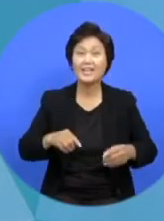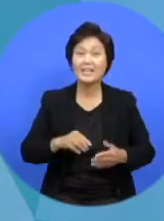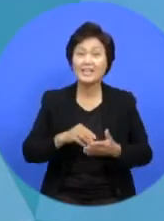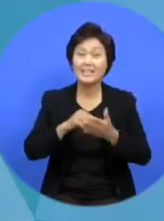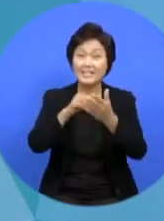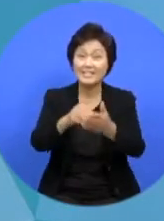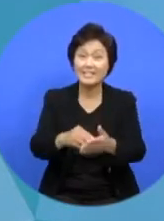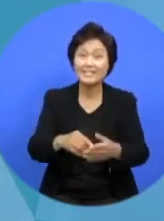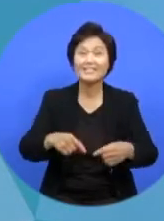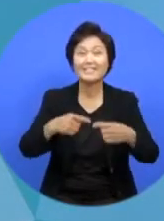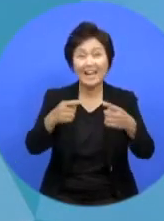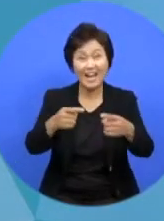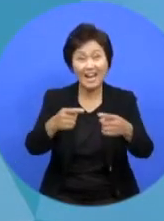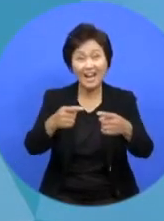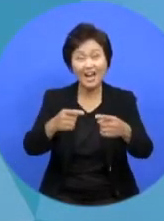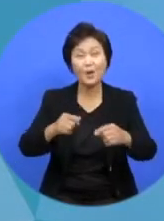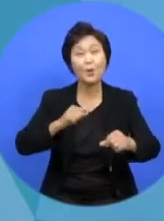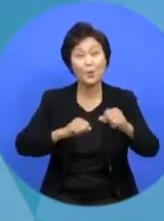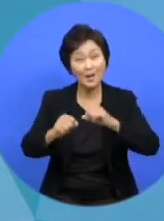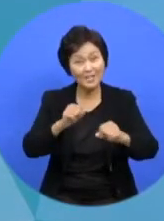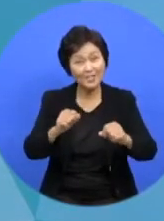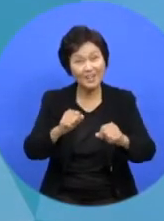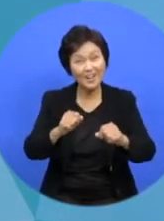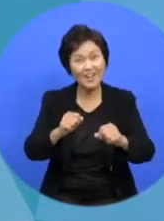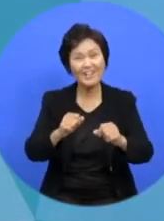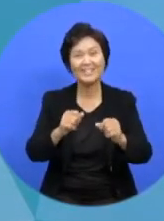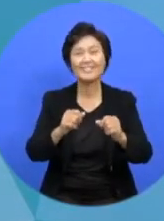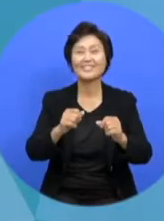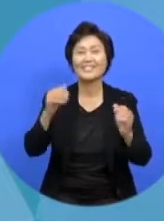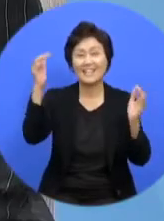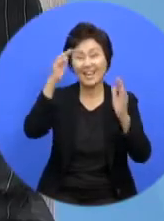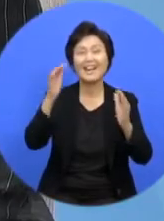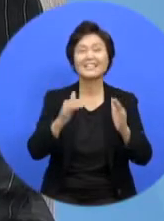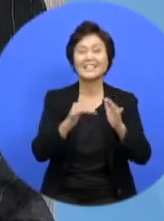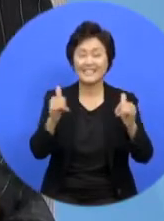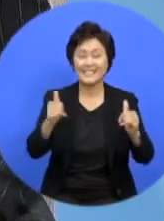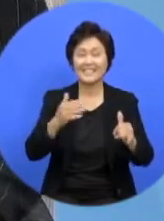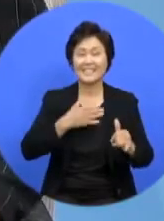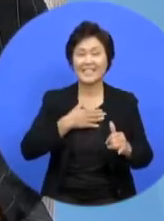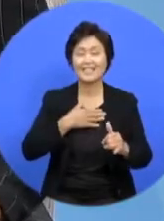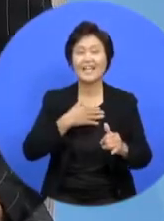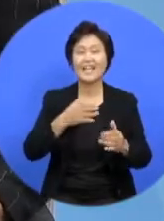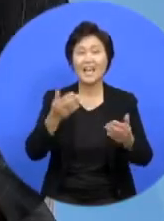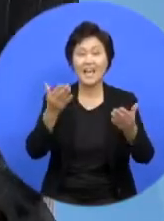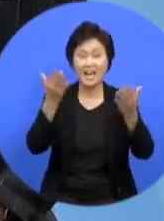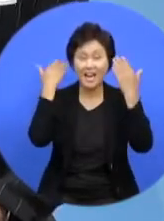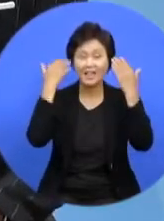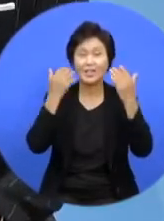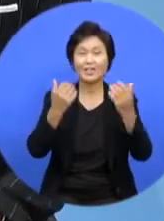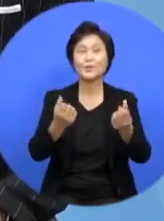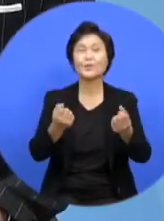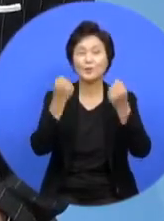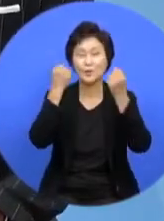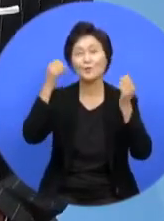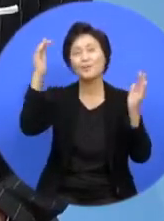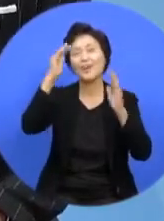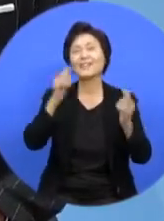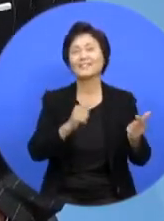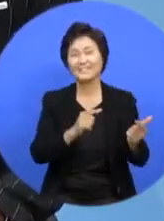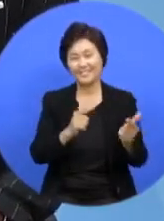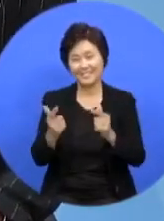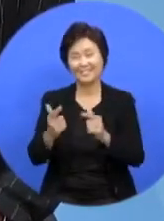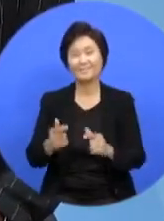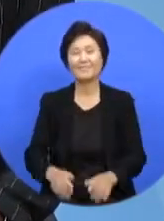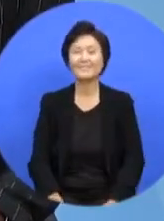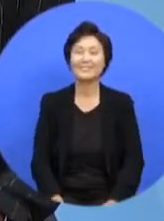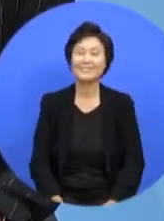진출해서 졸업생들 네. 네, 보람을 느끼고 있습니다. 네네. 아, 예. 김홍렬 목사님 네. 반갑습니다. 자, 네. 가만있어 봐. 영어로